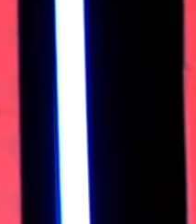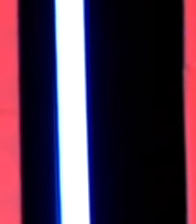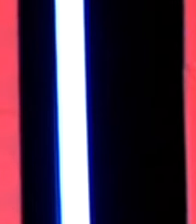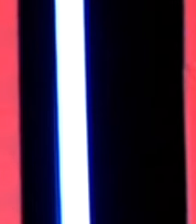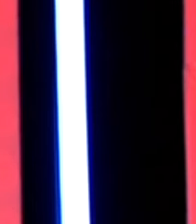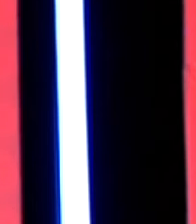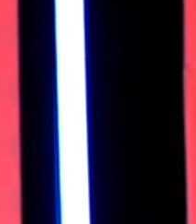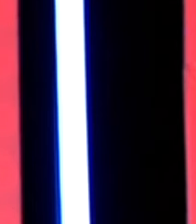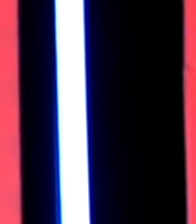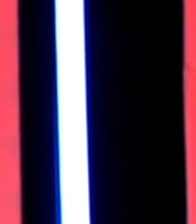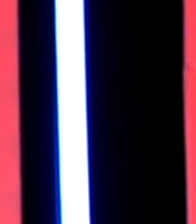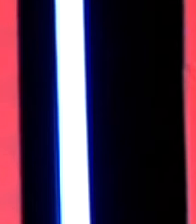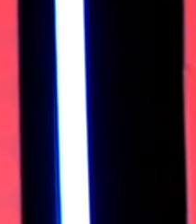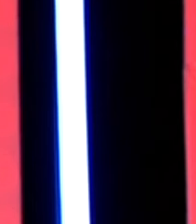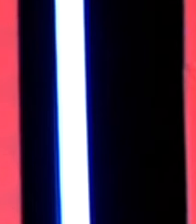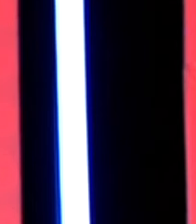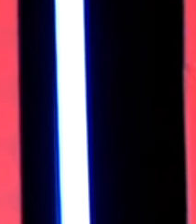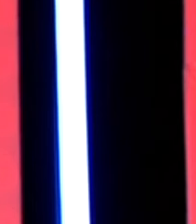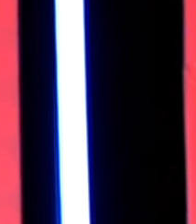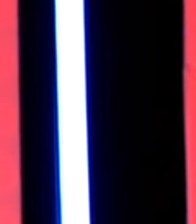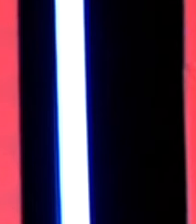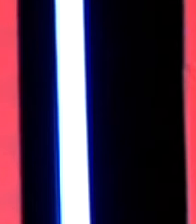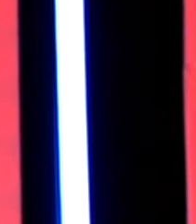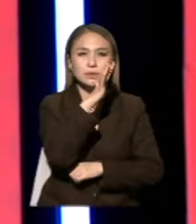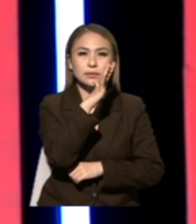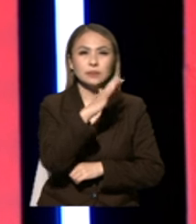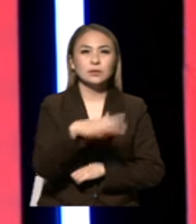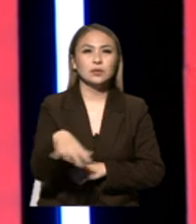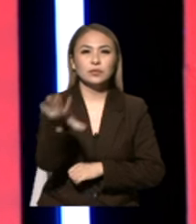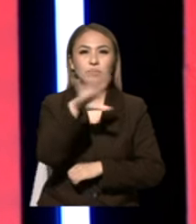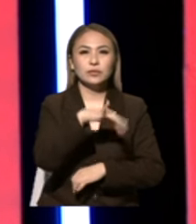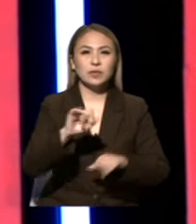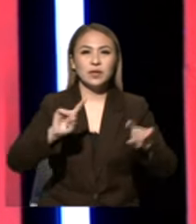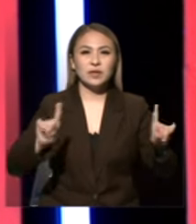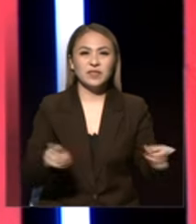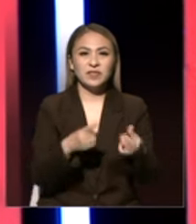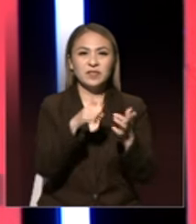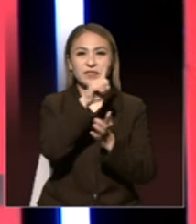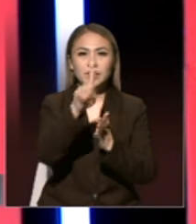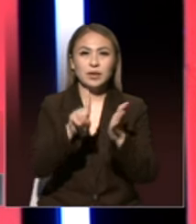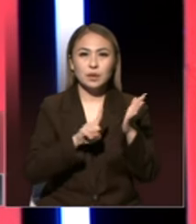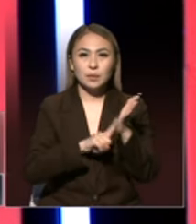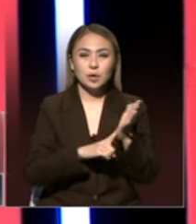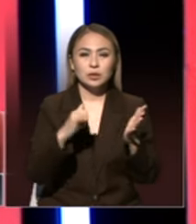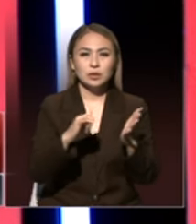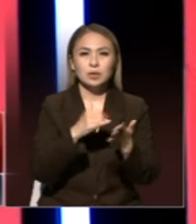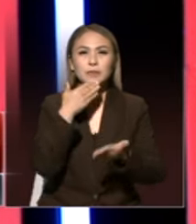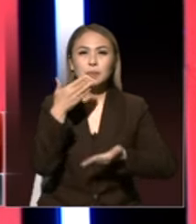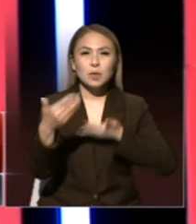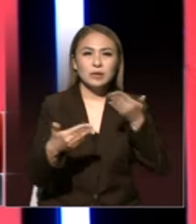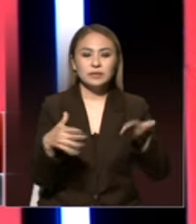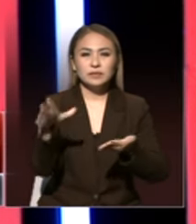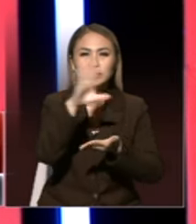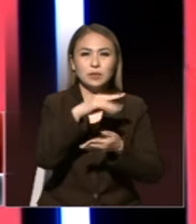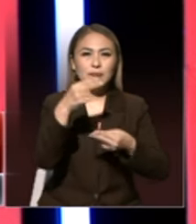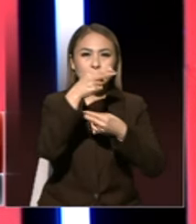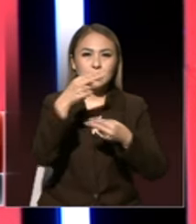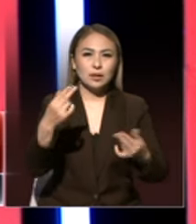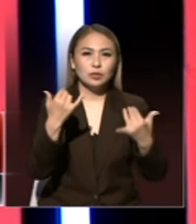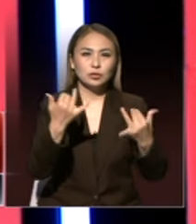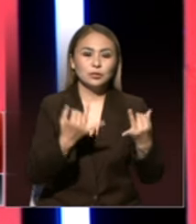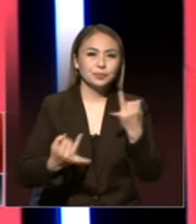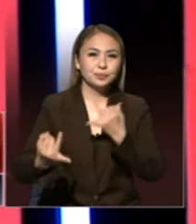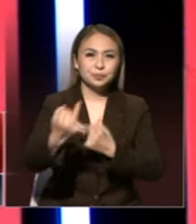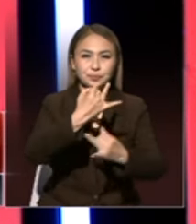Соңғы кезде бұл мәселе дүркін-дүркін көтеріліп жүрген білесіздер. Осы себепті енді оқырмандарымыздың сұрауы бойынша бұл тақырыпты ортаға салып